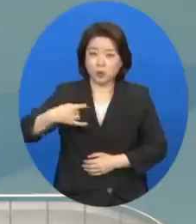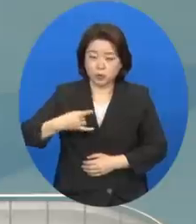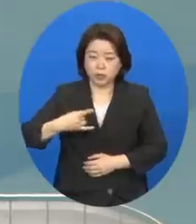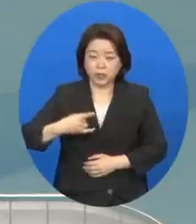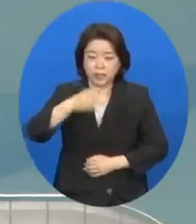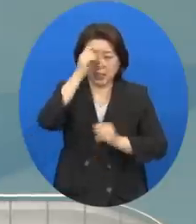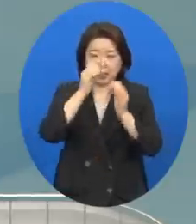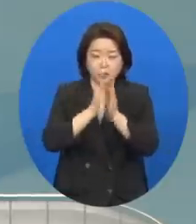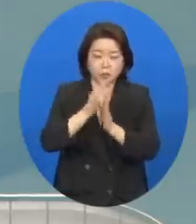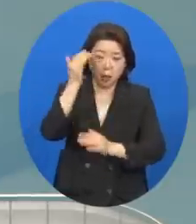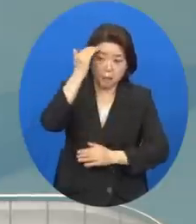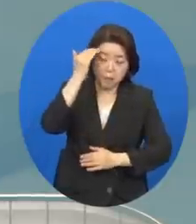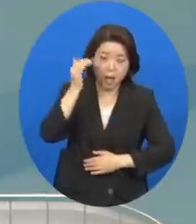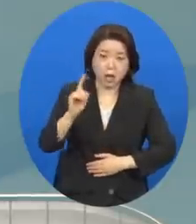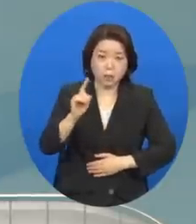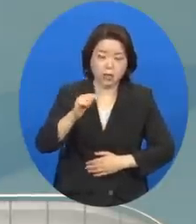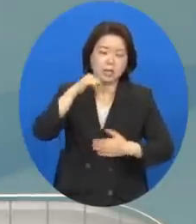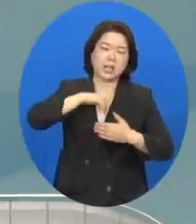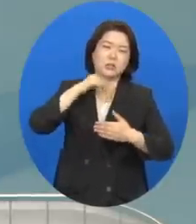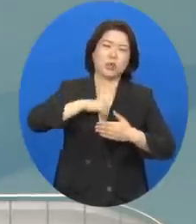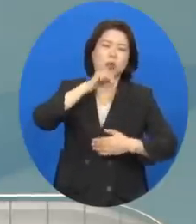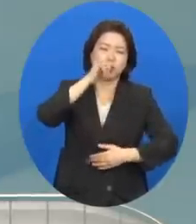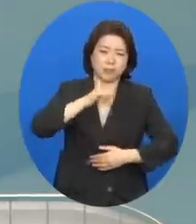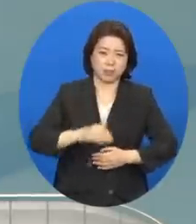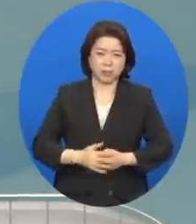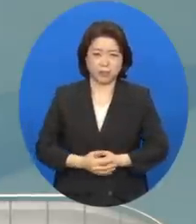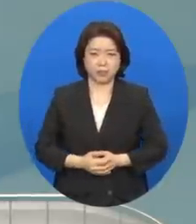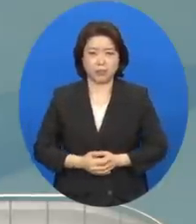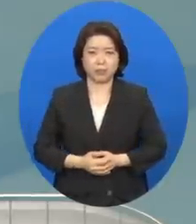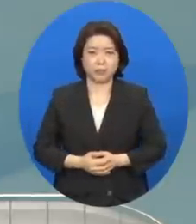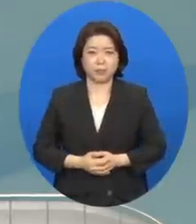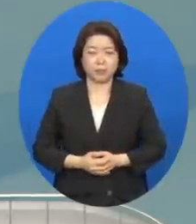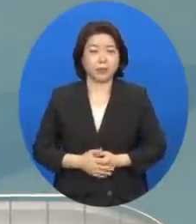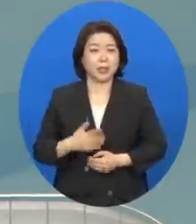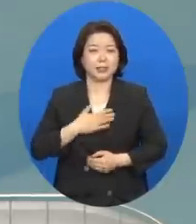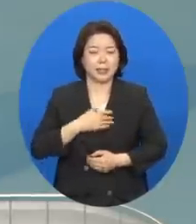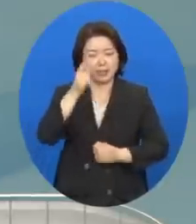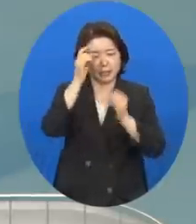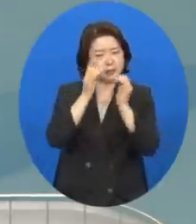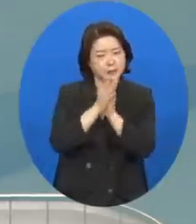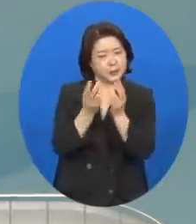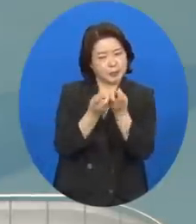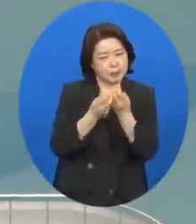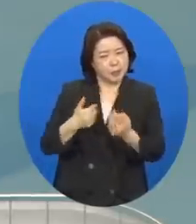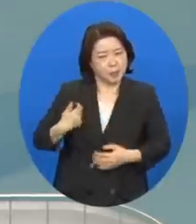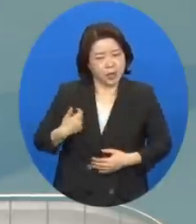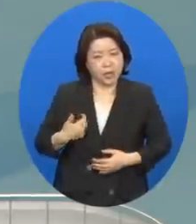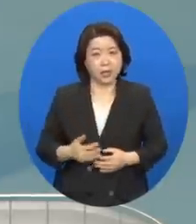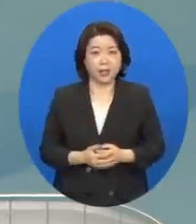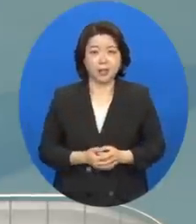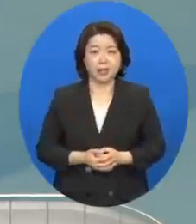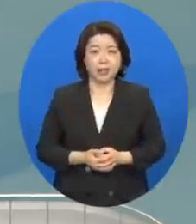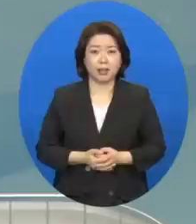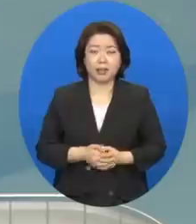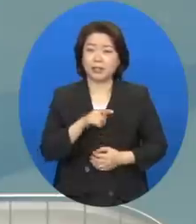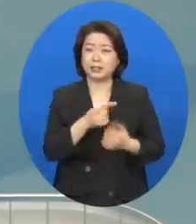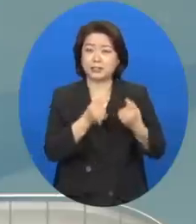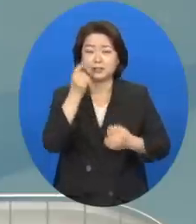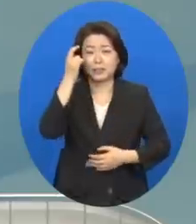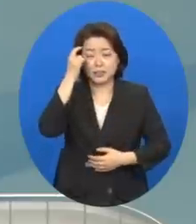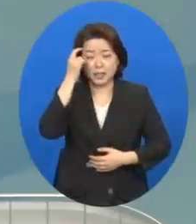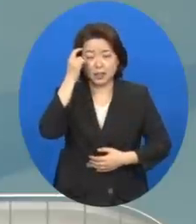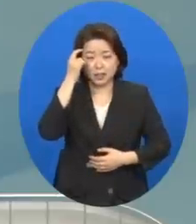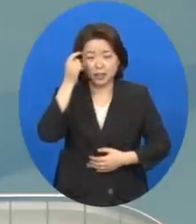기도의 걸림돌은 우리 안에 있는 거예요. 나는 기도할 줄 몰라. 그런 생각이